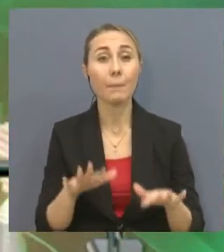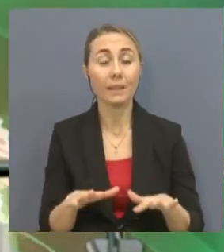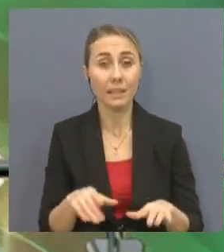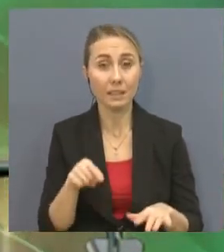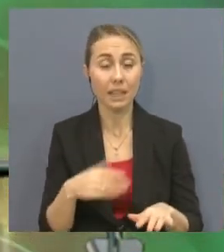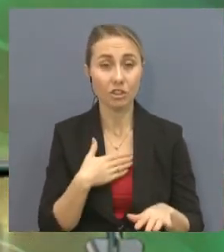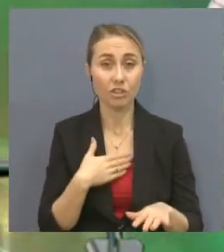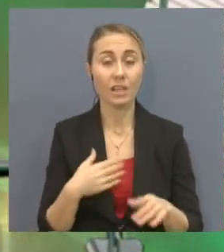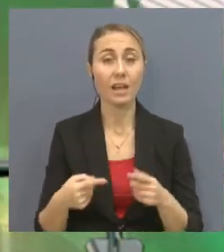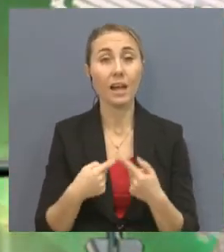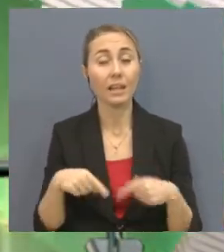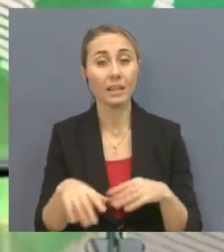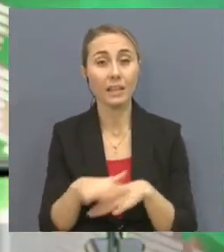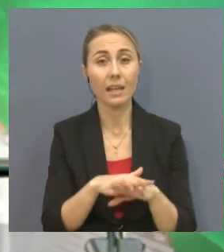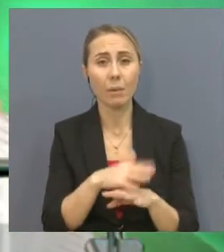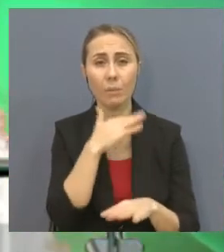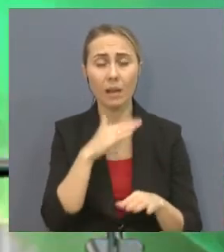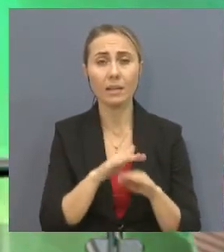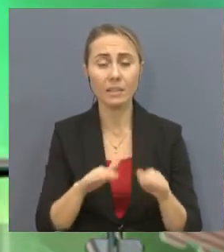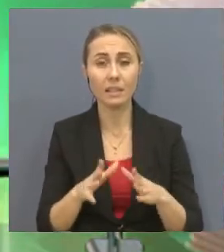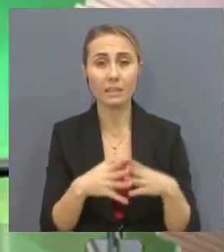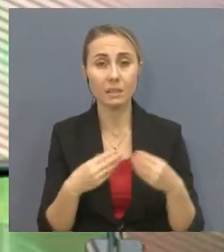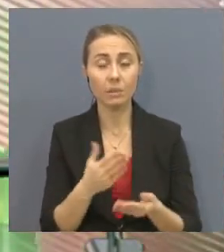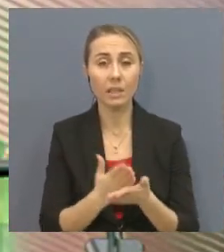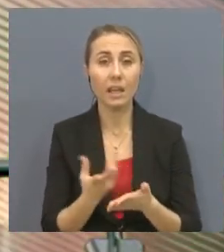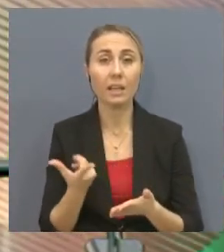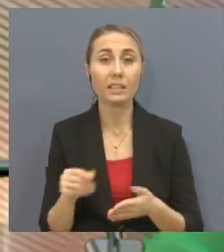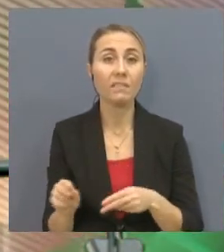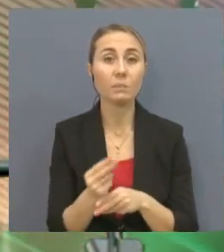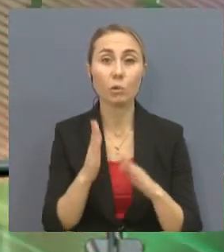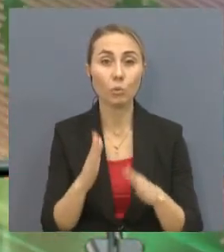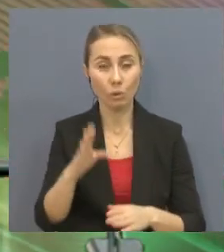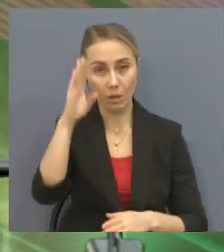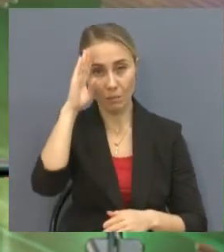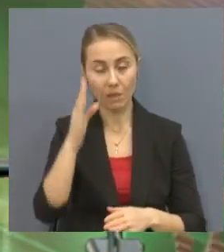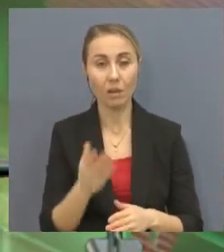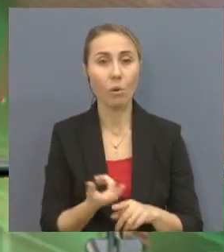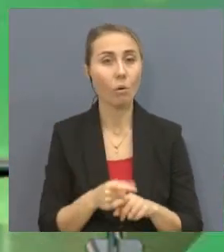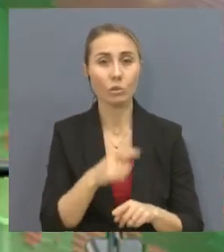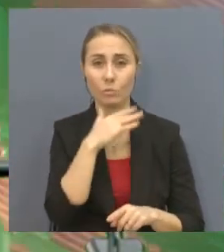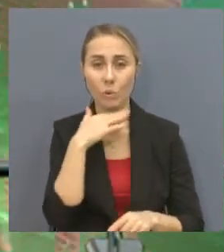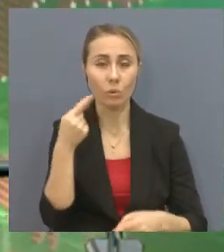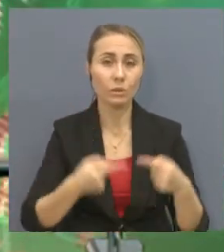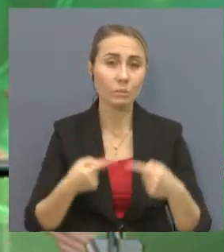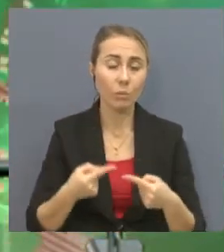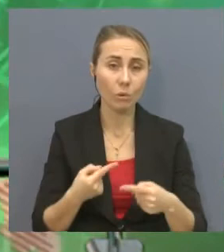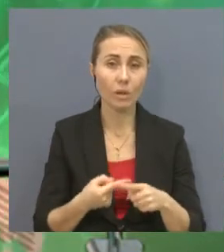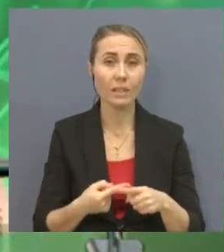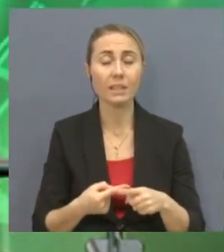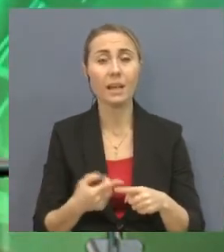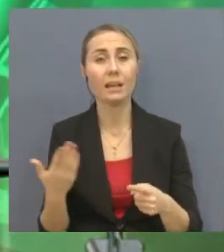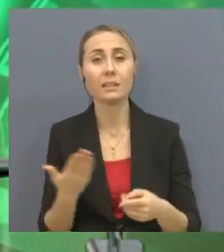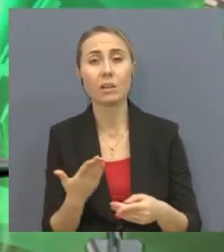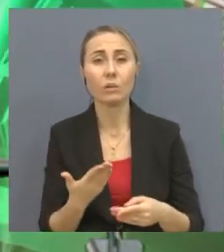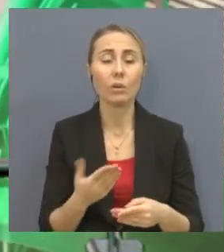в казахстане немало многодетных семей где воспитывают только мальчиков очень много споров с кем из родителей у мальчика